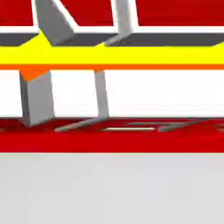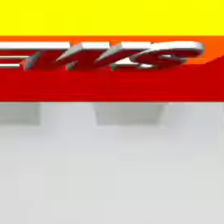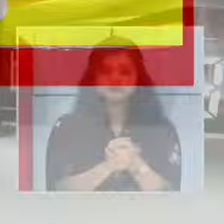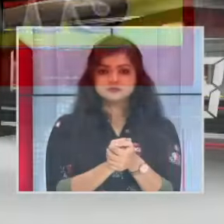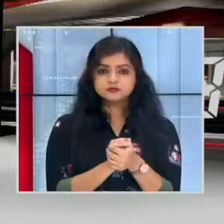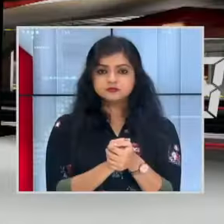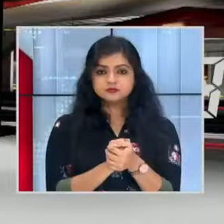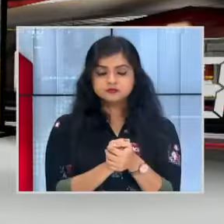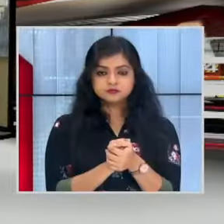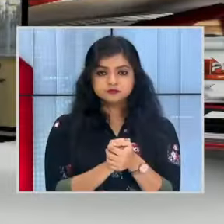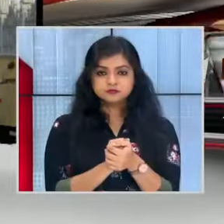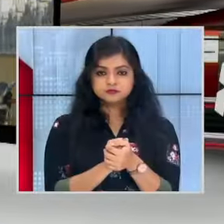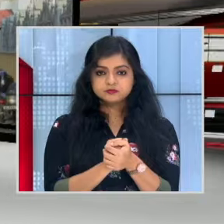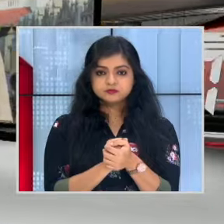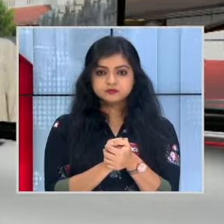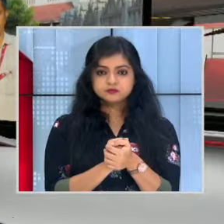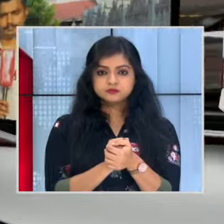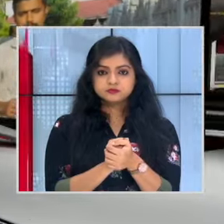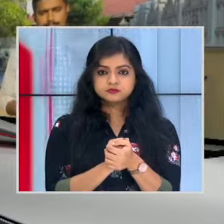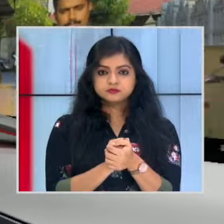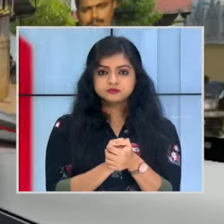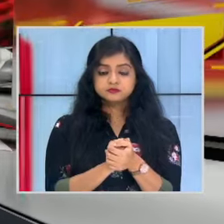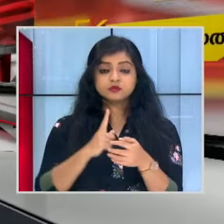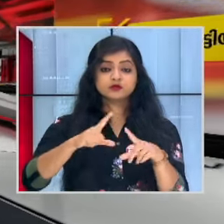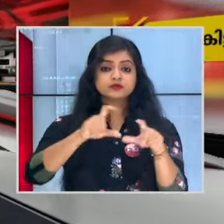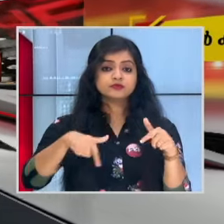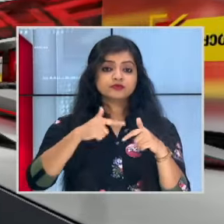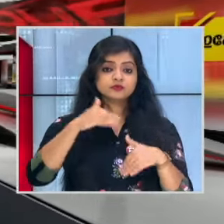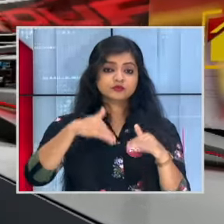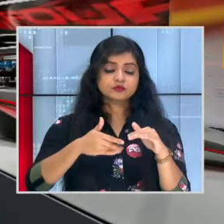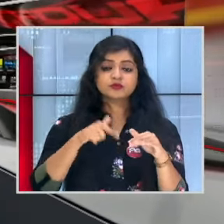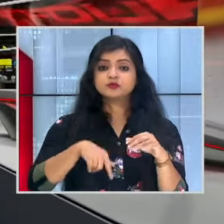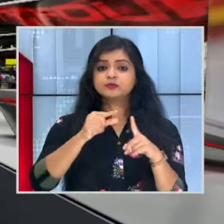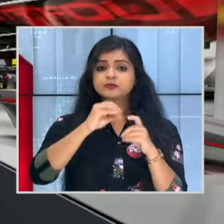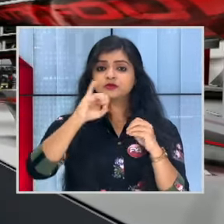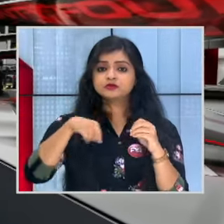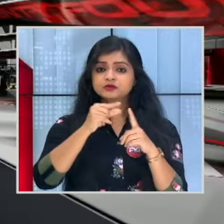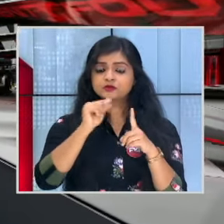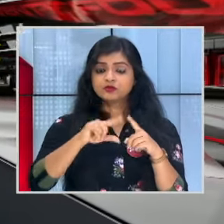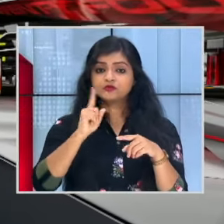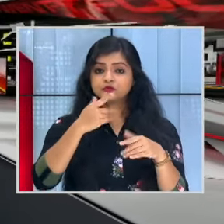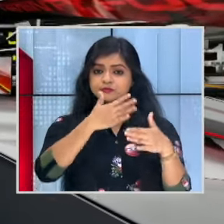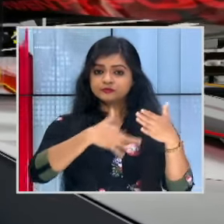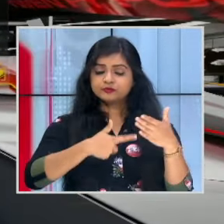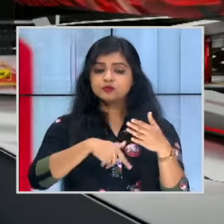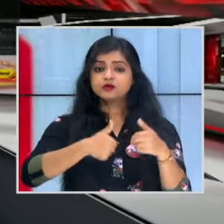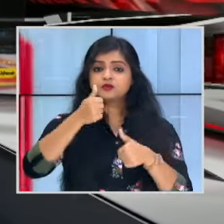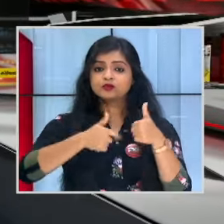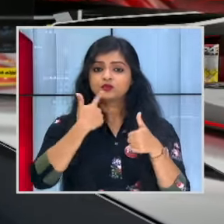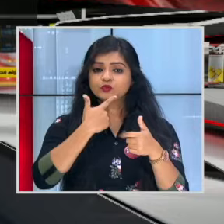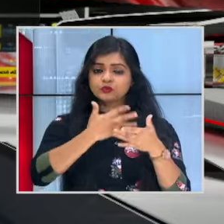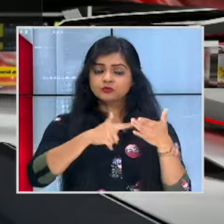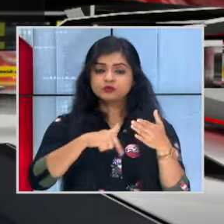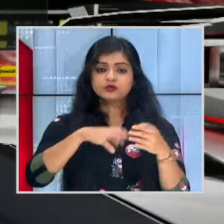സജോ ദേവസ്യയാണ് കണ്ണൂരിൽ നിന്ന് വിവരങ്ങൾ നൽകിയത്. ലോക്സഭാ തെരഞ്ഞെടുപ്പിന് BJP ആദ്യഘട്ട സ്ഥാനാർത്ഥി പട്ടിക ഇന്ന് പുറത്തിറങ്ങും.